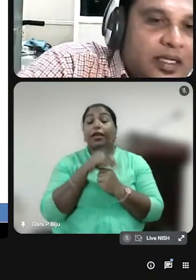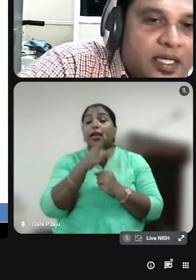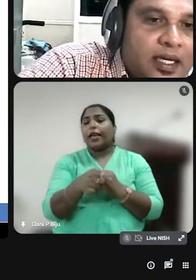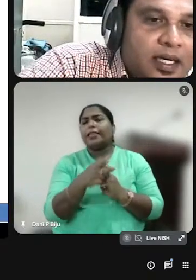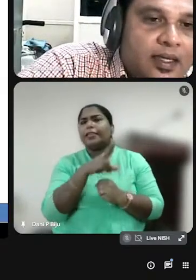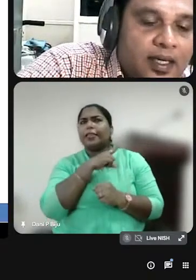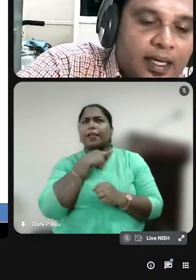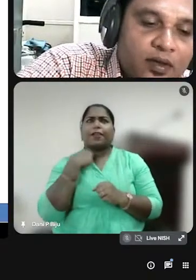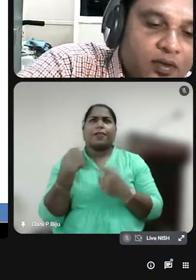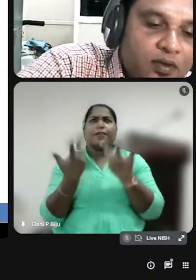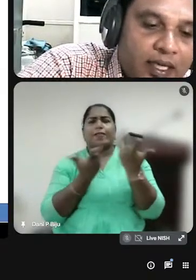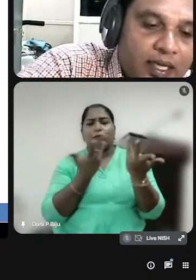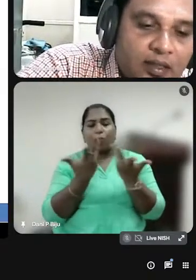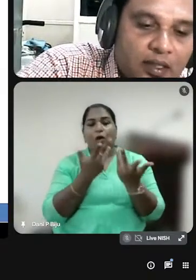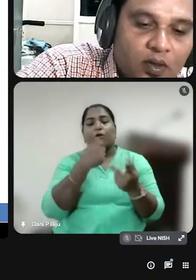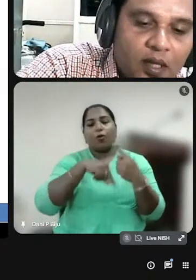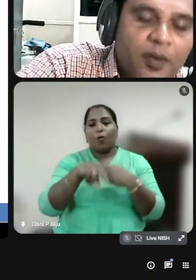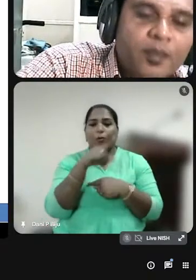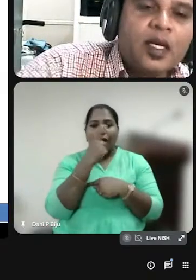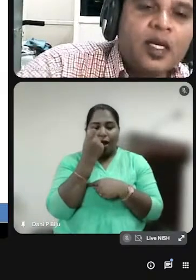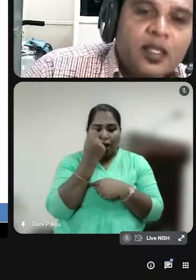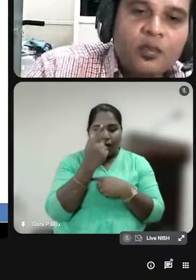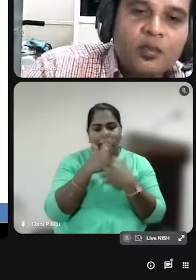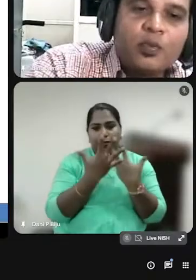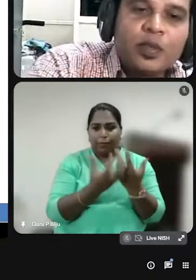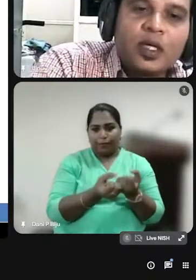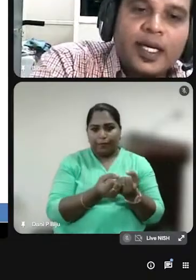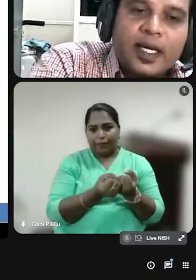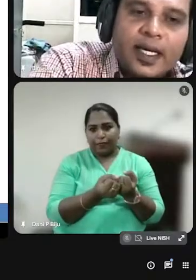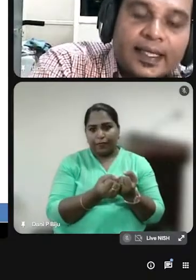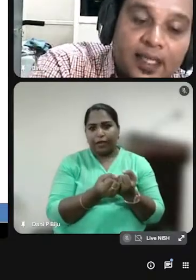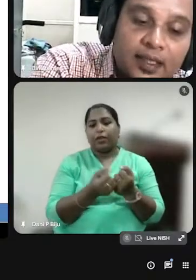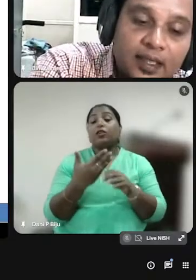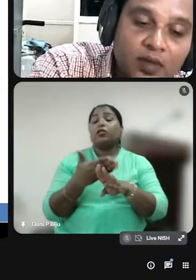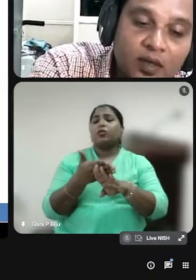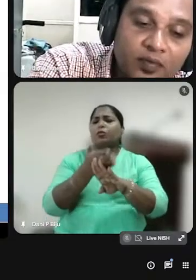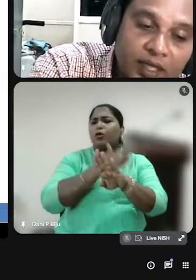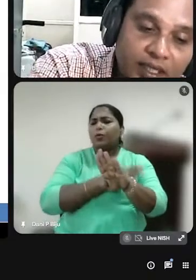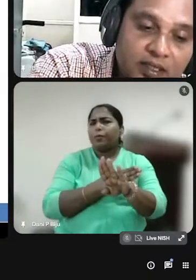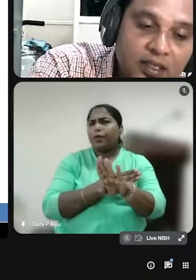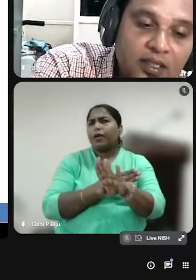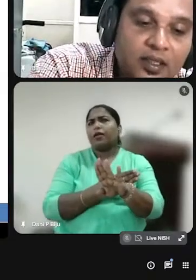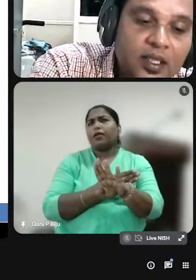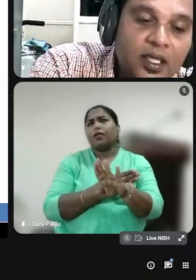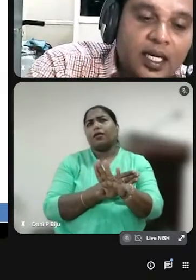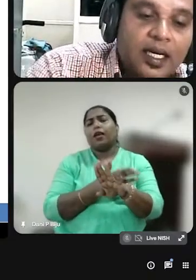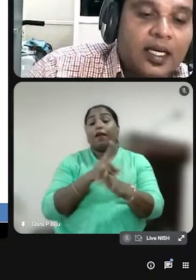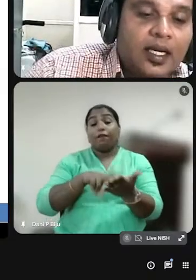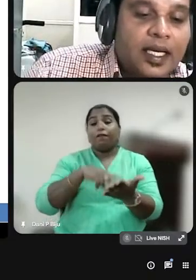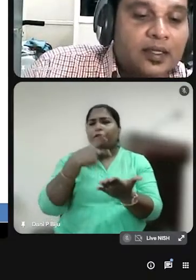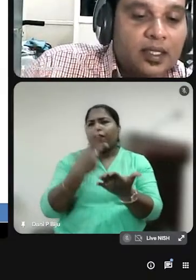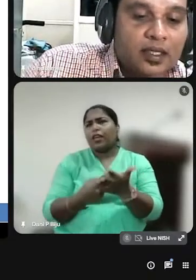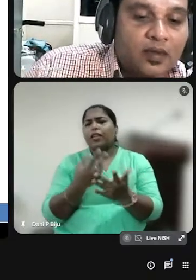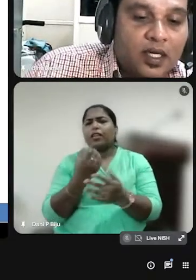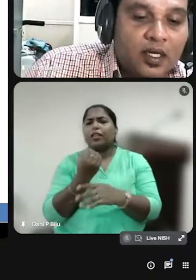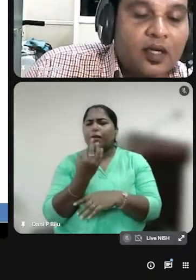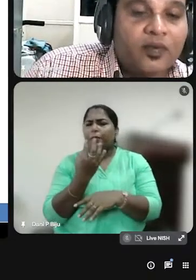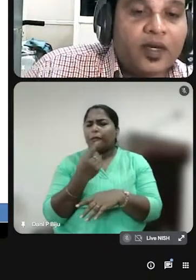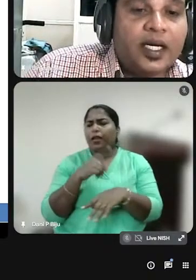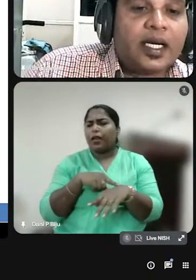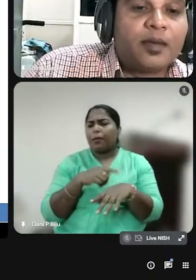ഒന്ന് മനസ്സിലാക്കുക, അല്ലെങ്കിൽ ഒന്ന് വിലയിരുത്തുക. അപ്പം ഇതിനു മുമ്പ് എത്ര തവണ വീണിട്ടുണ്ട്, അല്ലെങ്കിൽ എത്ര